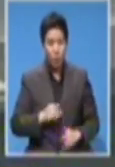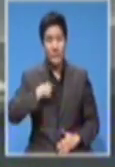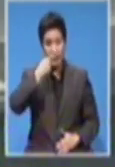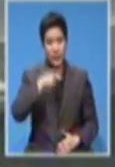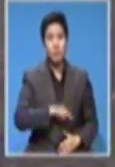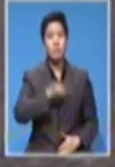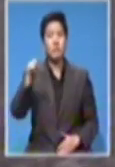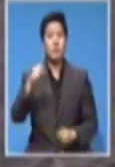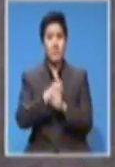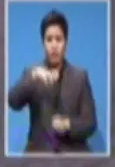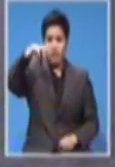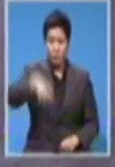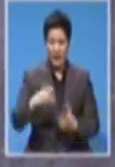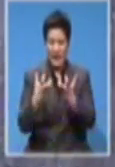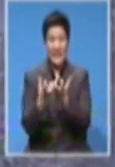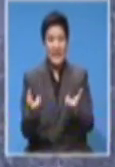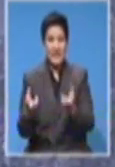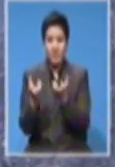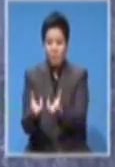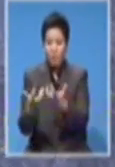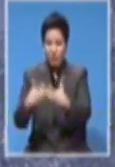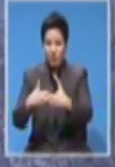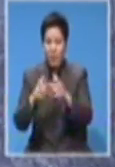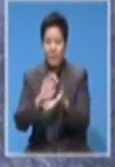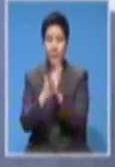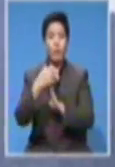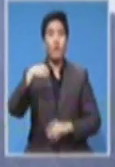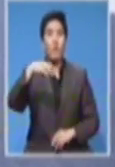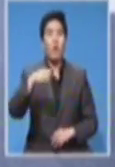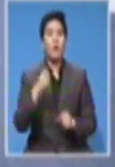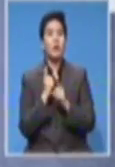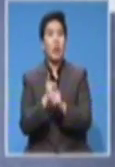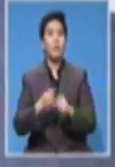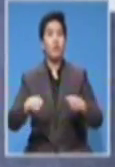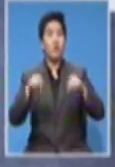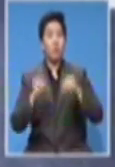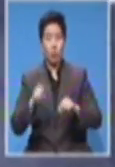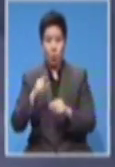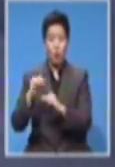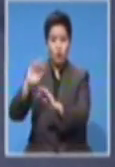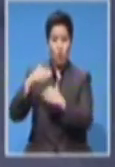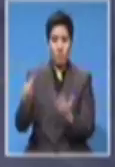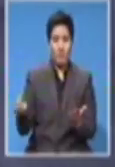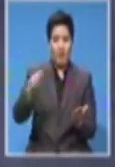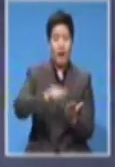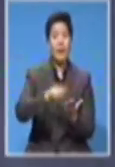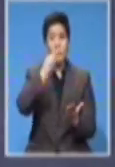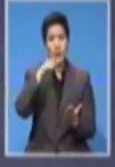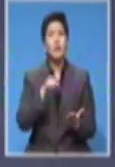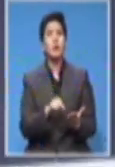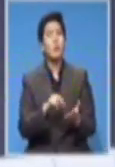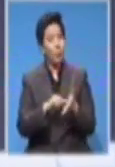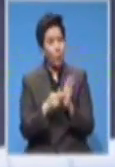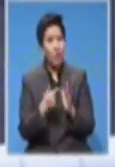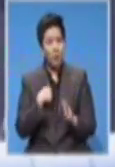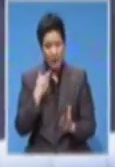ไปนะไปสร้างนะก็เริ่มมีการผลิตแล้วนะครับแล้วก็ตามข้อตกลงนะเขาต้องขายพลังงานไฟฟ้าส่วนนี้กลับมาประเทศไทยได้อีกนี่ไงครับเ